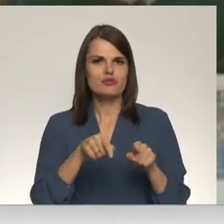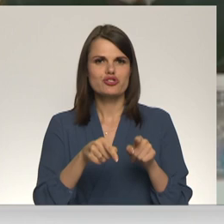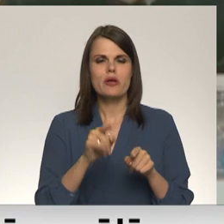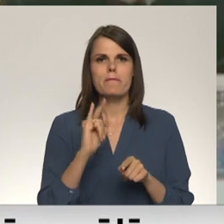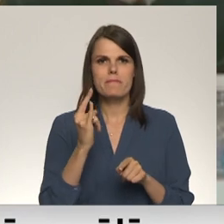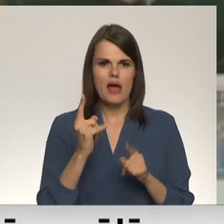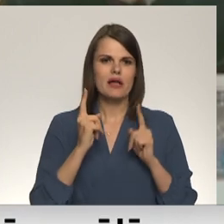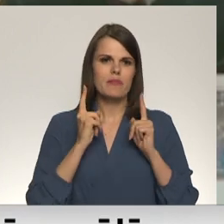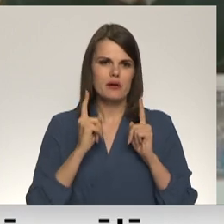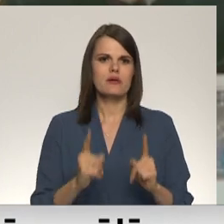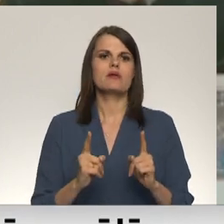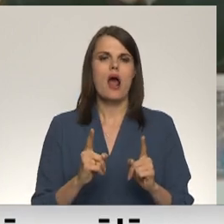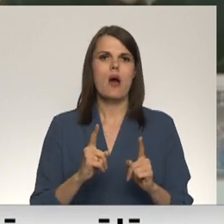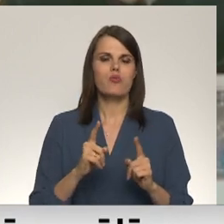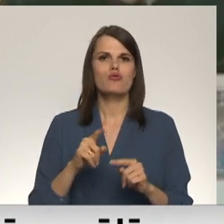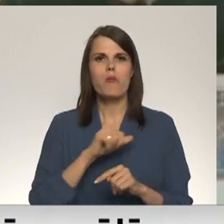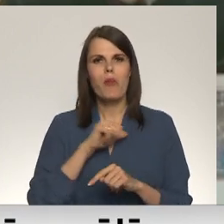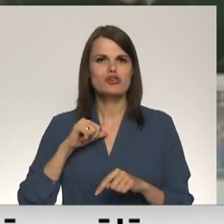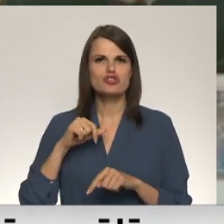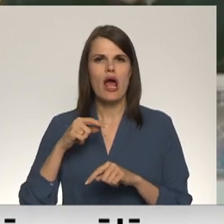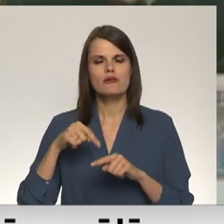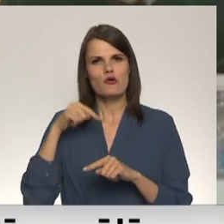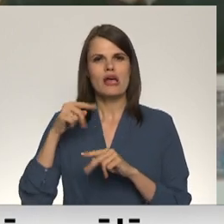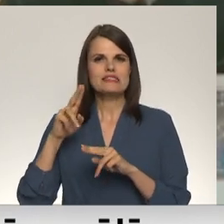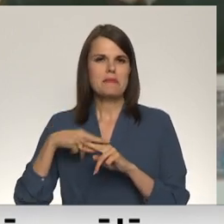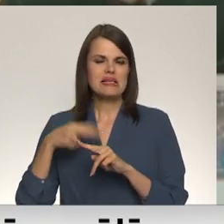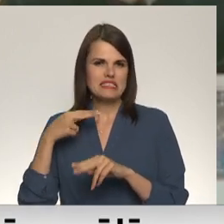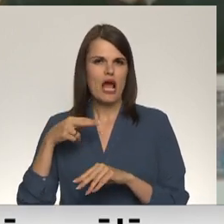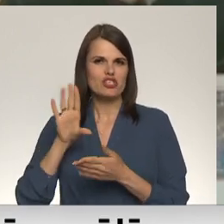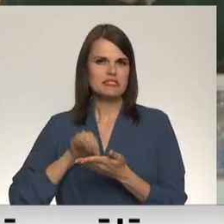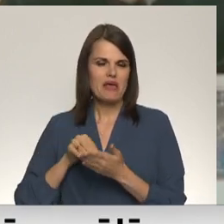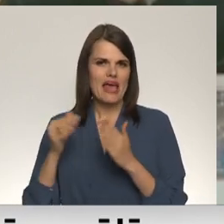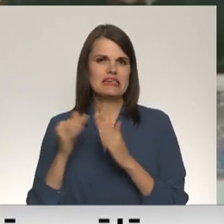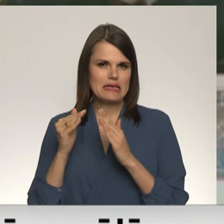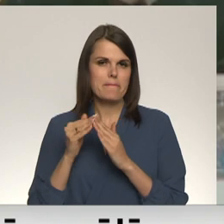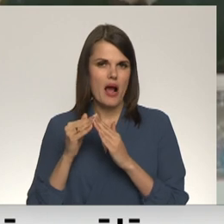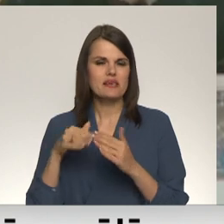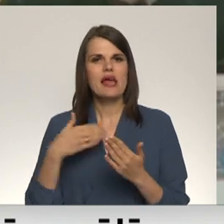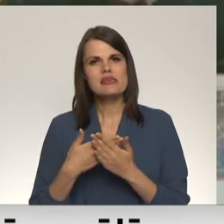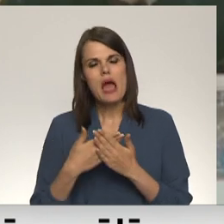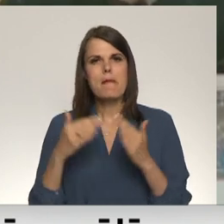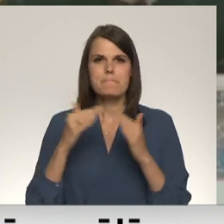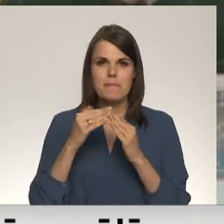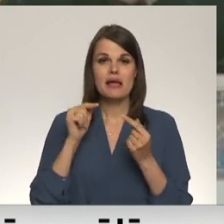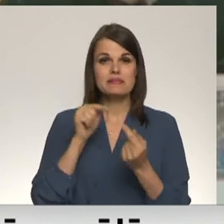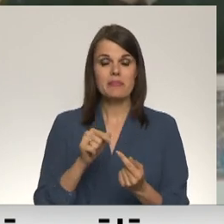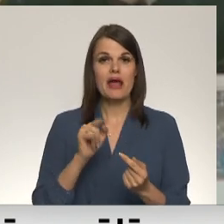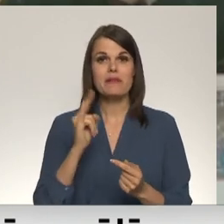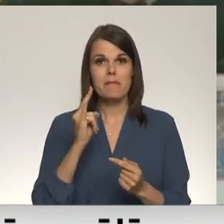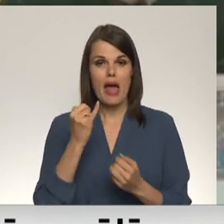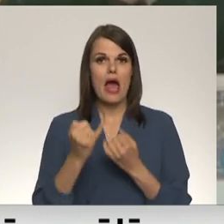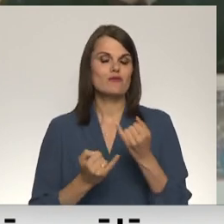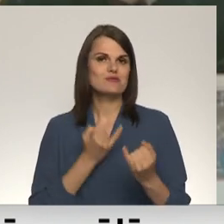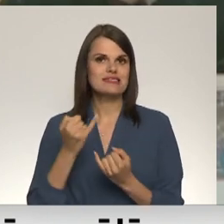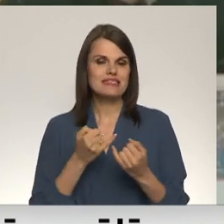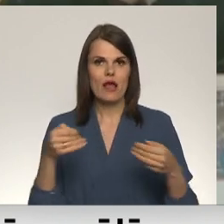jābūt mobinga pieredzē mājās. Man ļoti žēl to teikt. Bet, ja mājās pret bērnu izturas ar